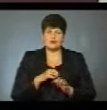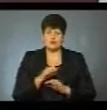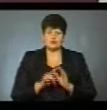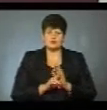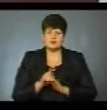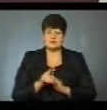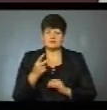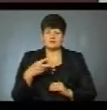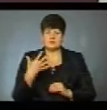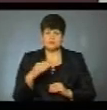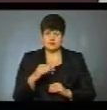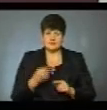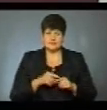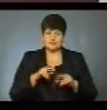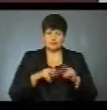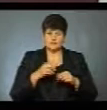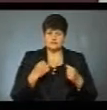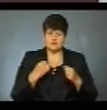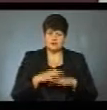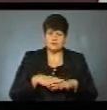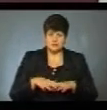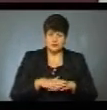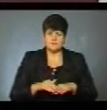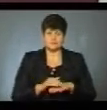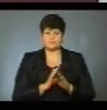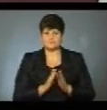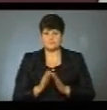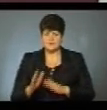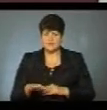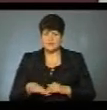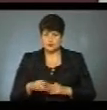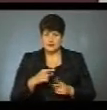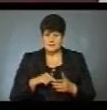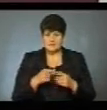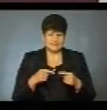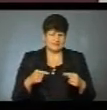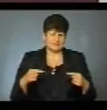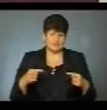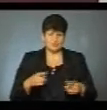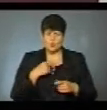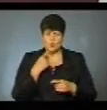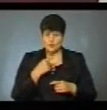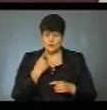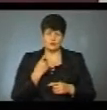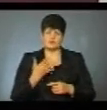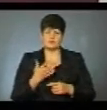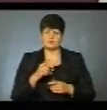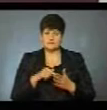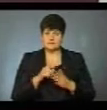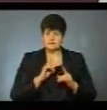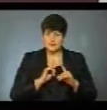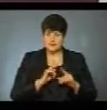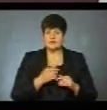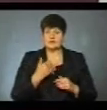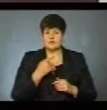25 жовтня. Це побудова спортивних майданчиків, благоустрою території міста та інше, каже речниця Тернопільської міськради Мар'яна Зварич. За